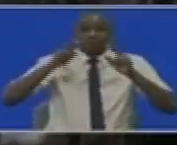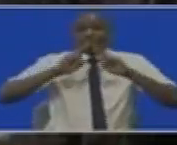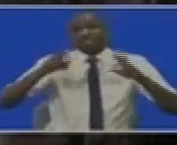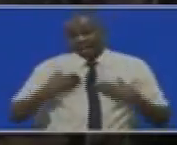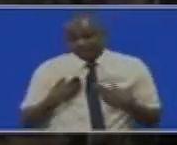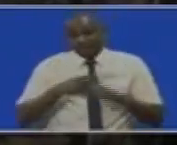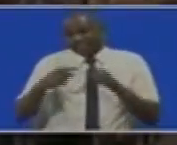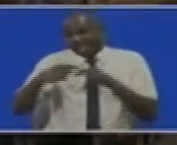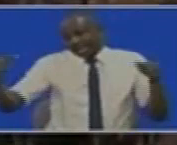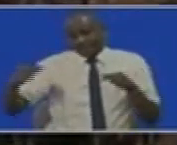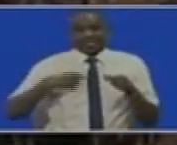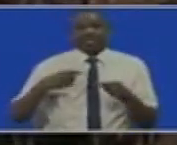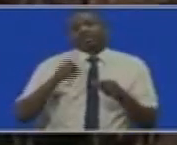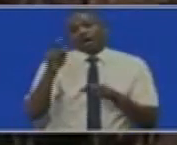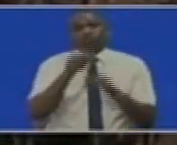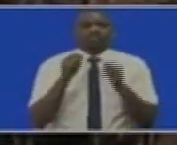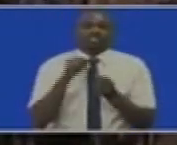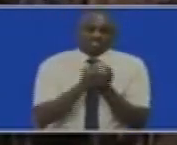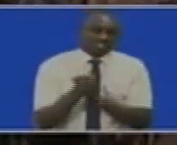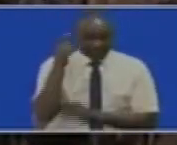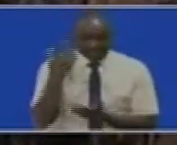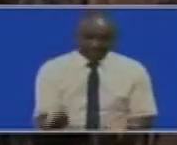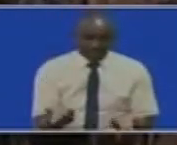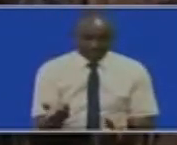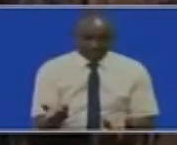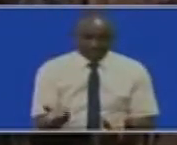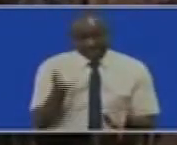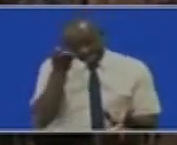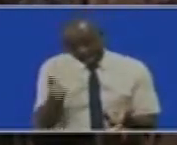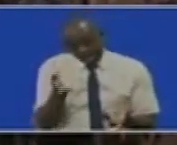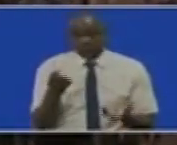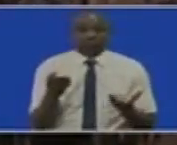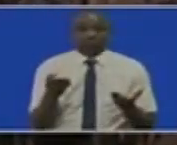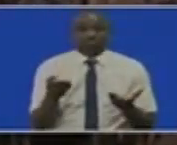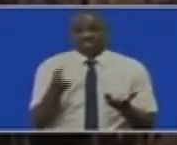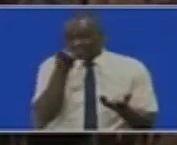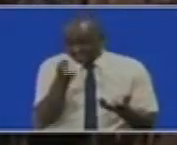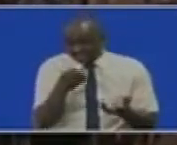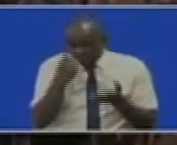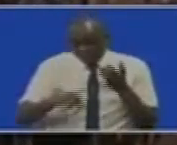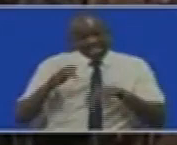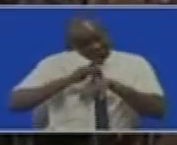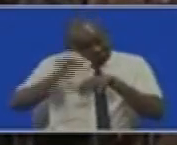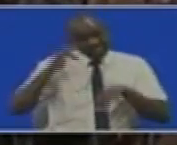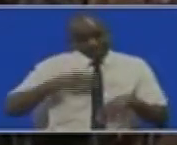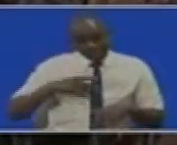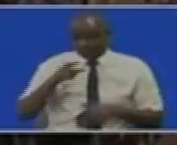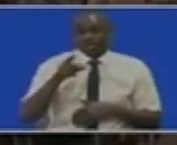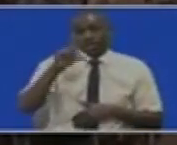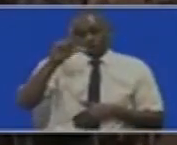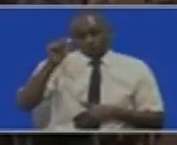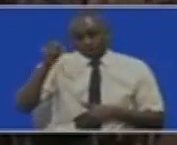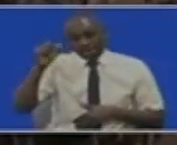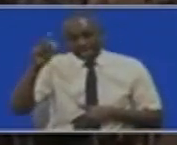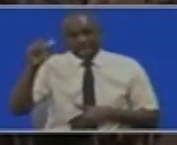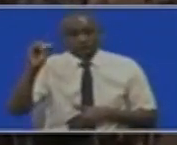na wanaozua vurugu. But now the situation has altered now. The corridor has collapsed and this has detrimental effect to the people of Lomelo,